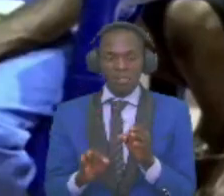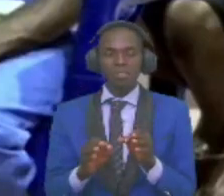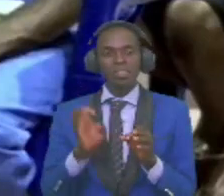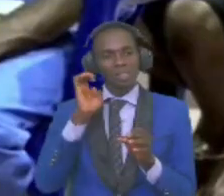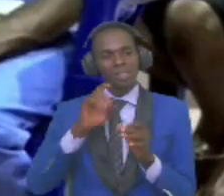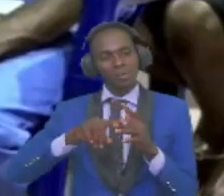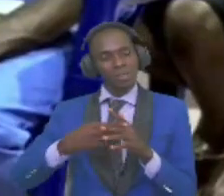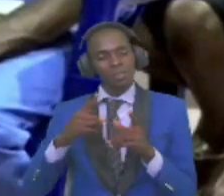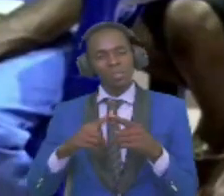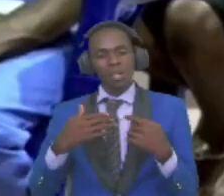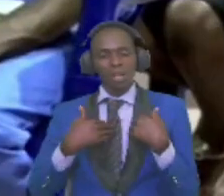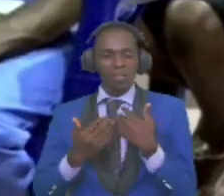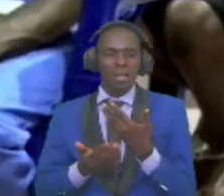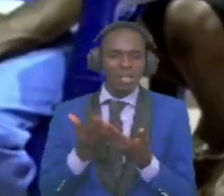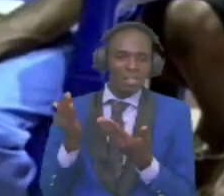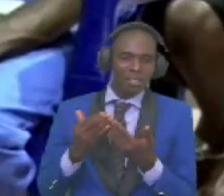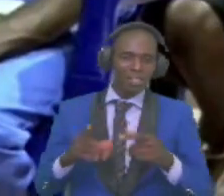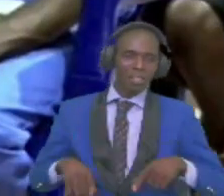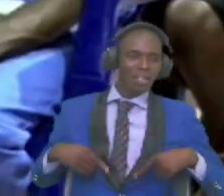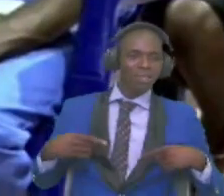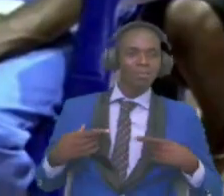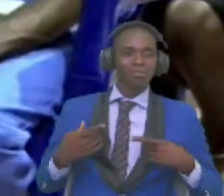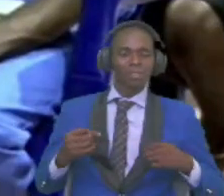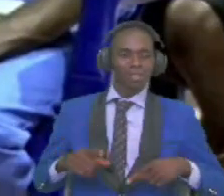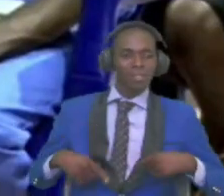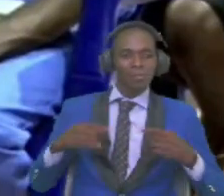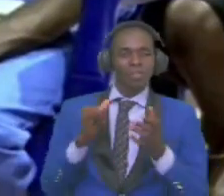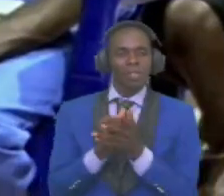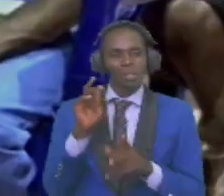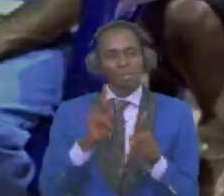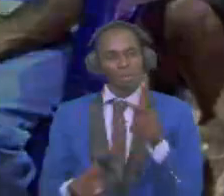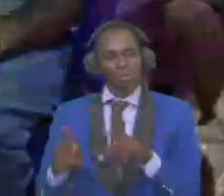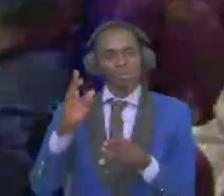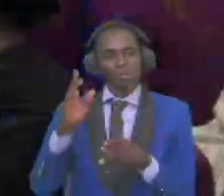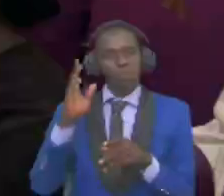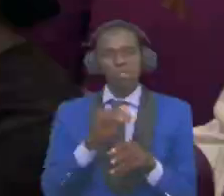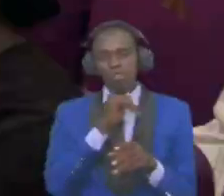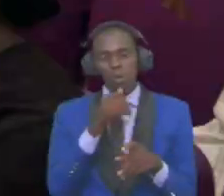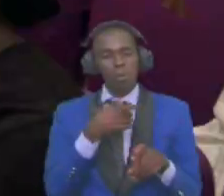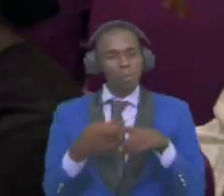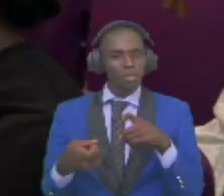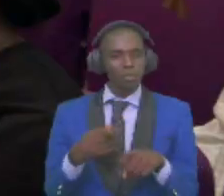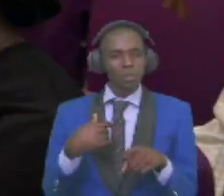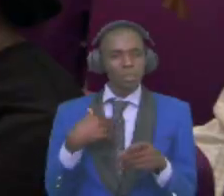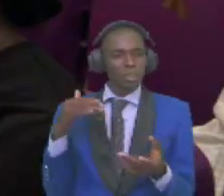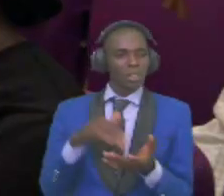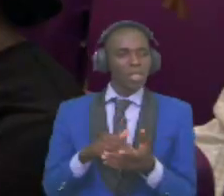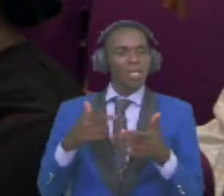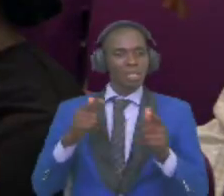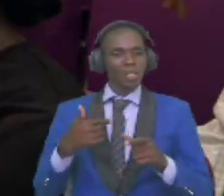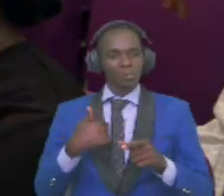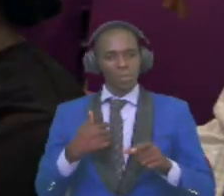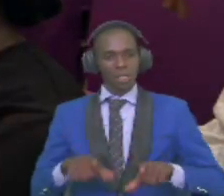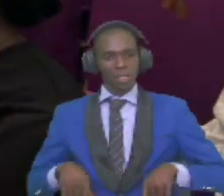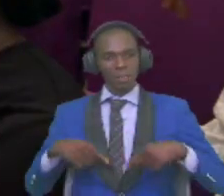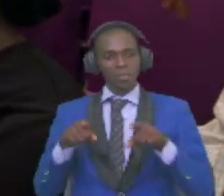faut avoir une vie aisée une vie confortable que les gens ne vont pas persécutés d'accord que